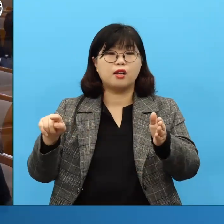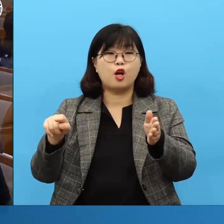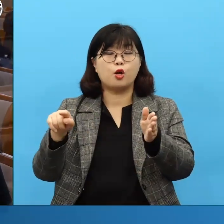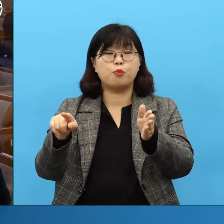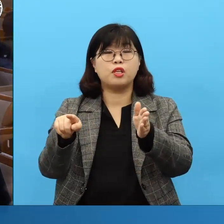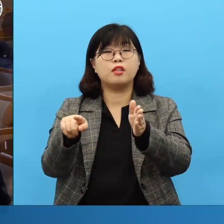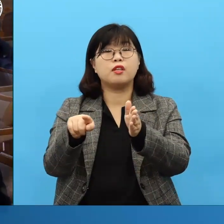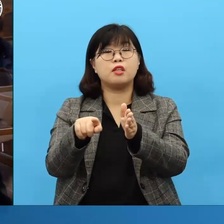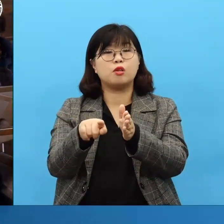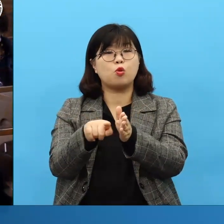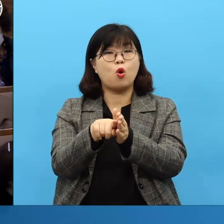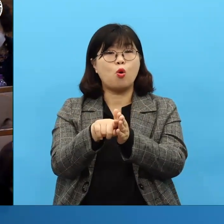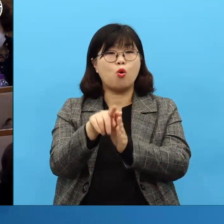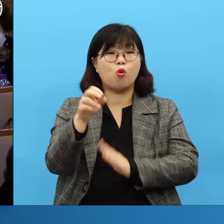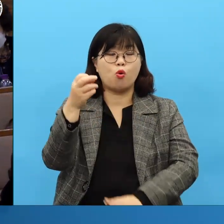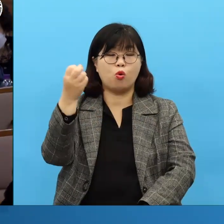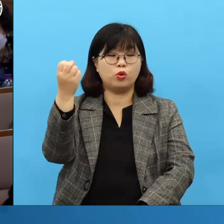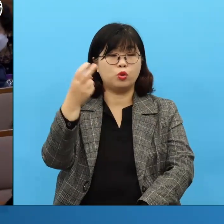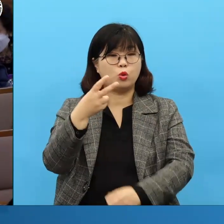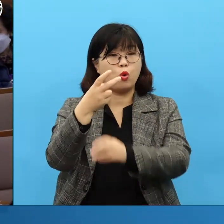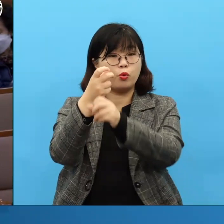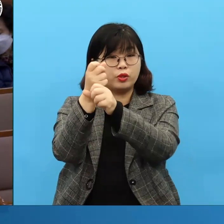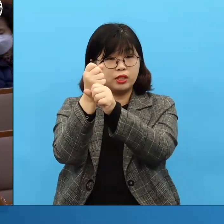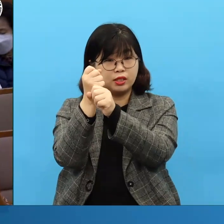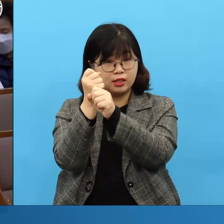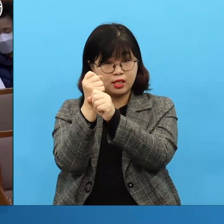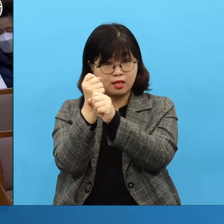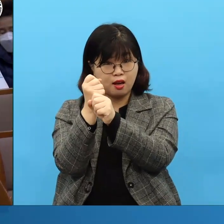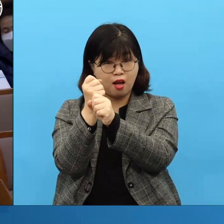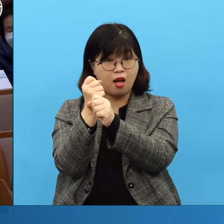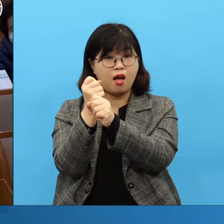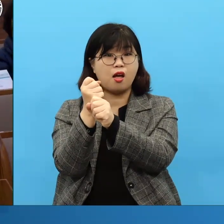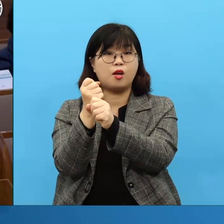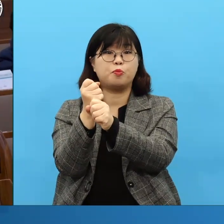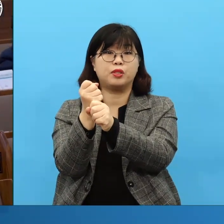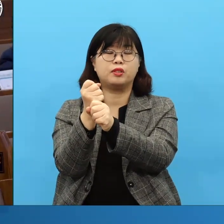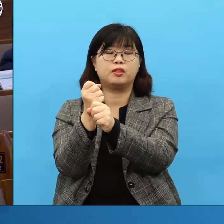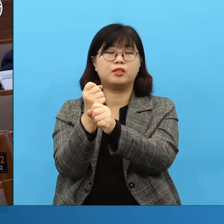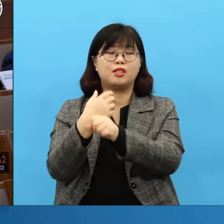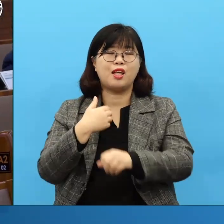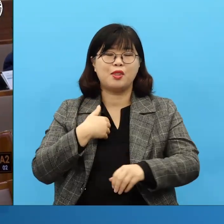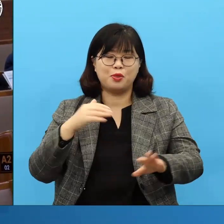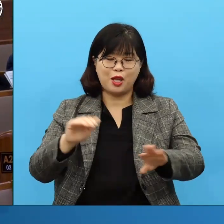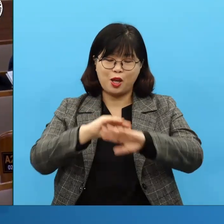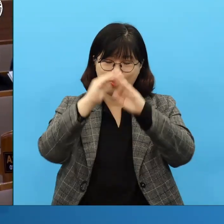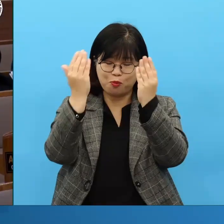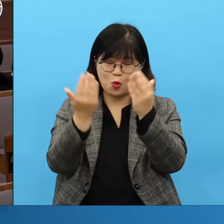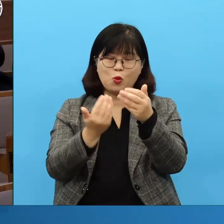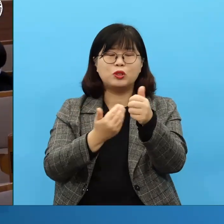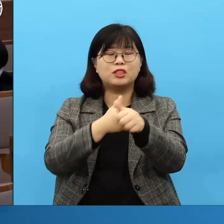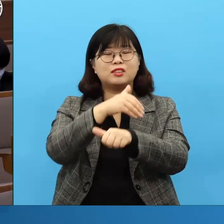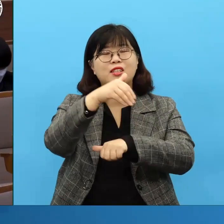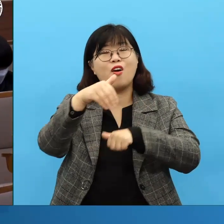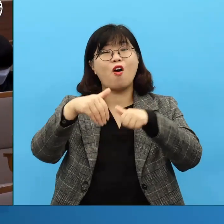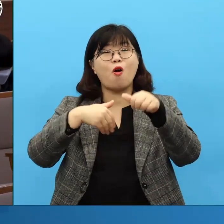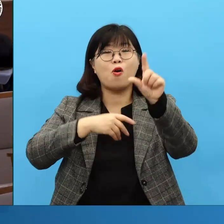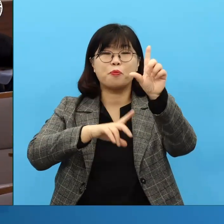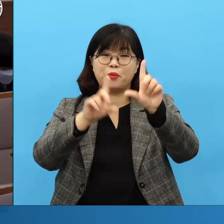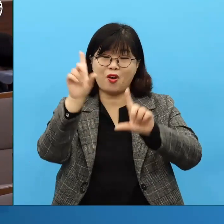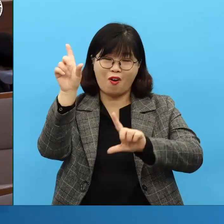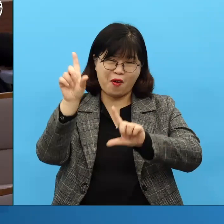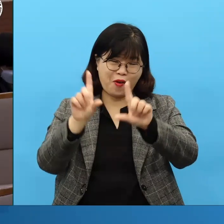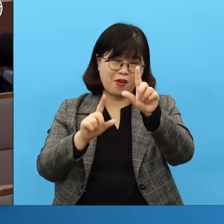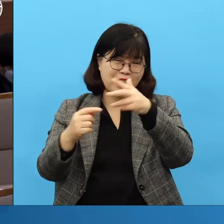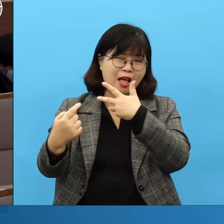내가 믿고 또 의지함은 내 모든